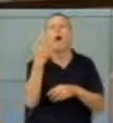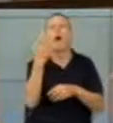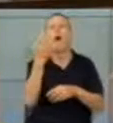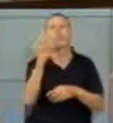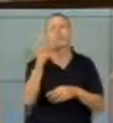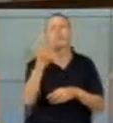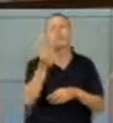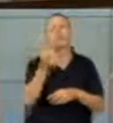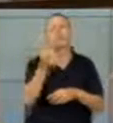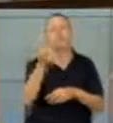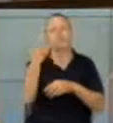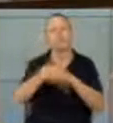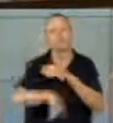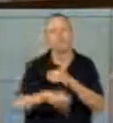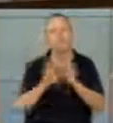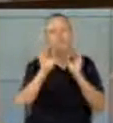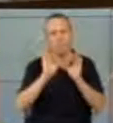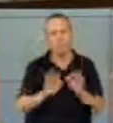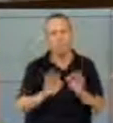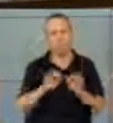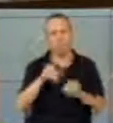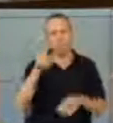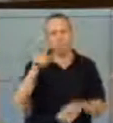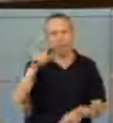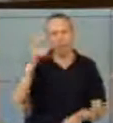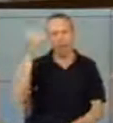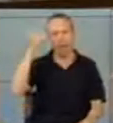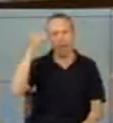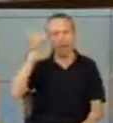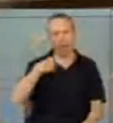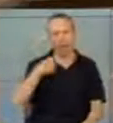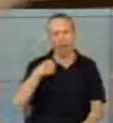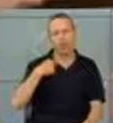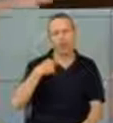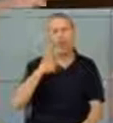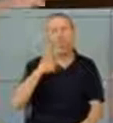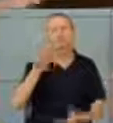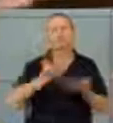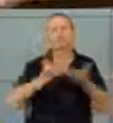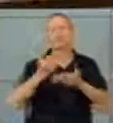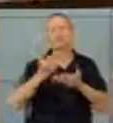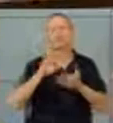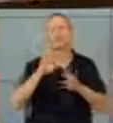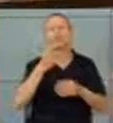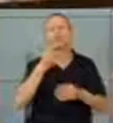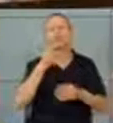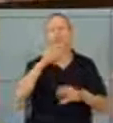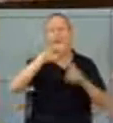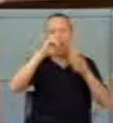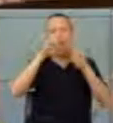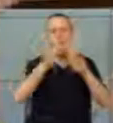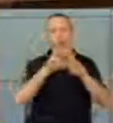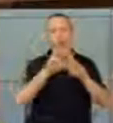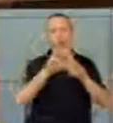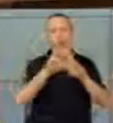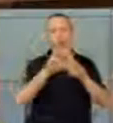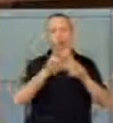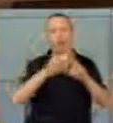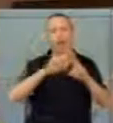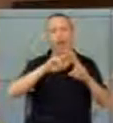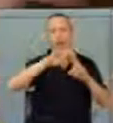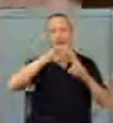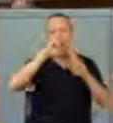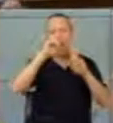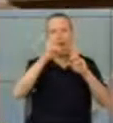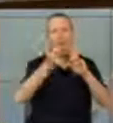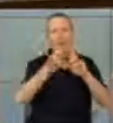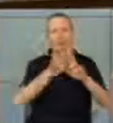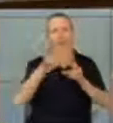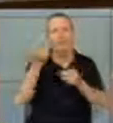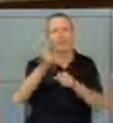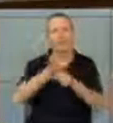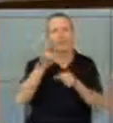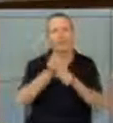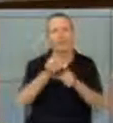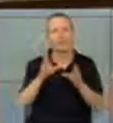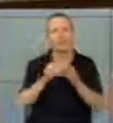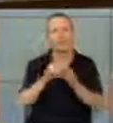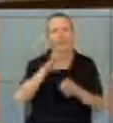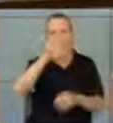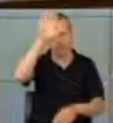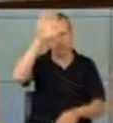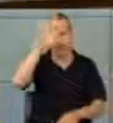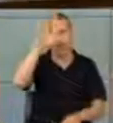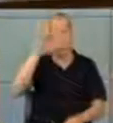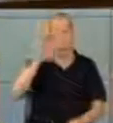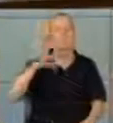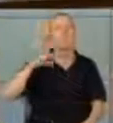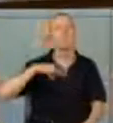בול. ללמד אותנו, אפרופו ההתייחסות שלנו למה שאומר העולם, שהעולם הוא ציני, אתה יודע, אובמה עובד עם איראן, ופוטין עושה